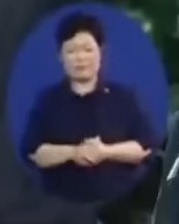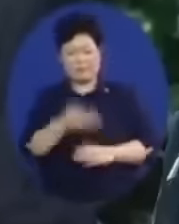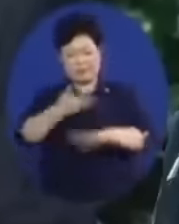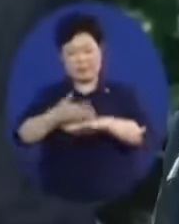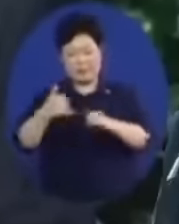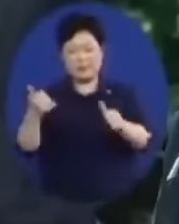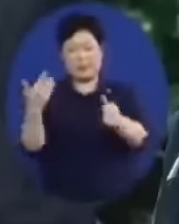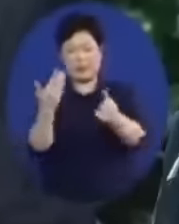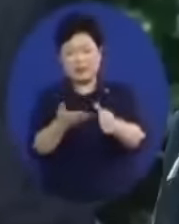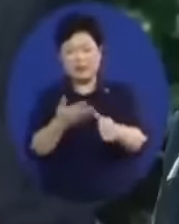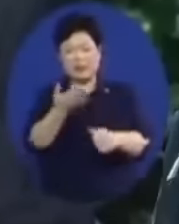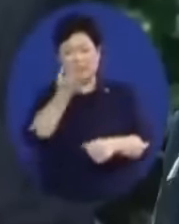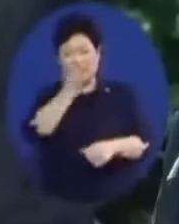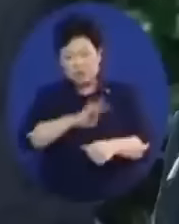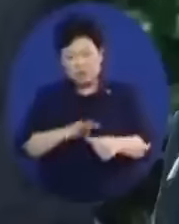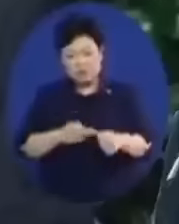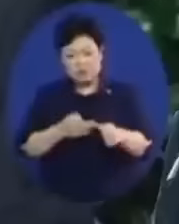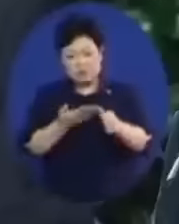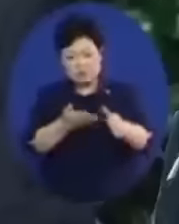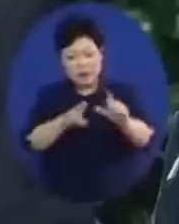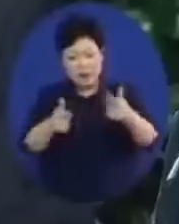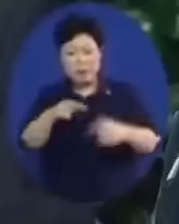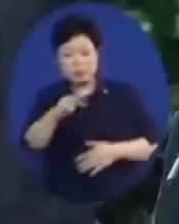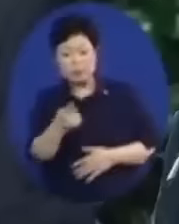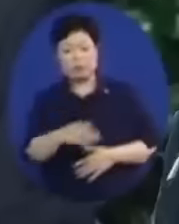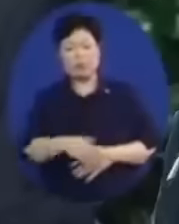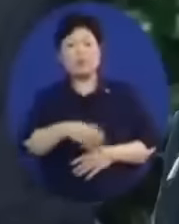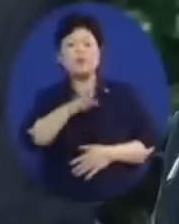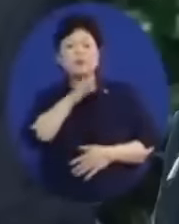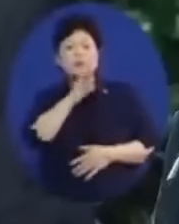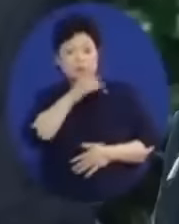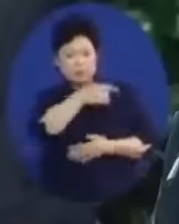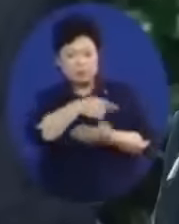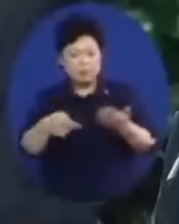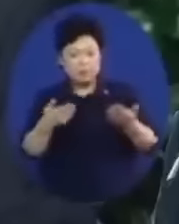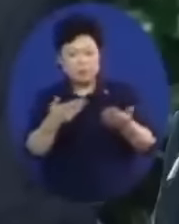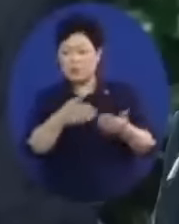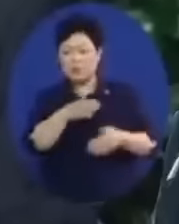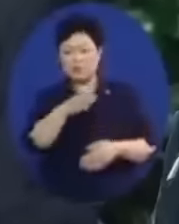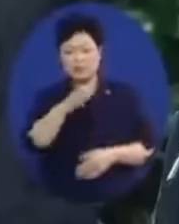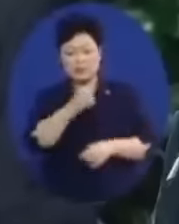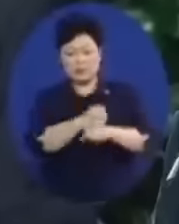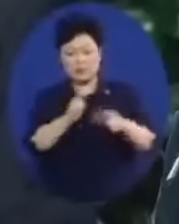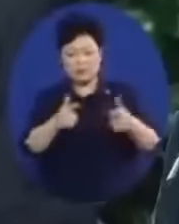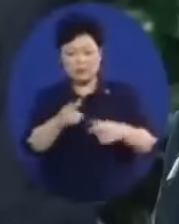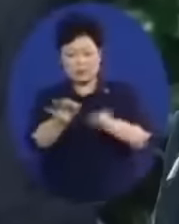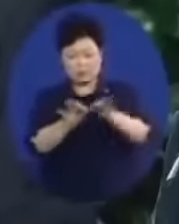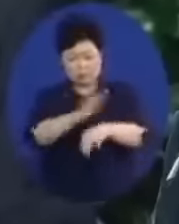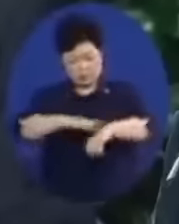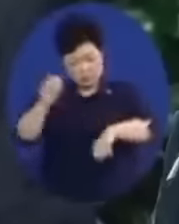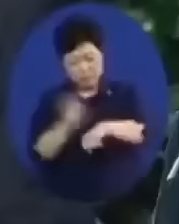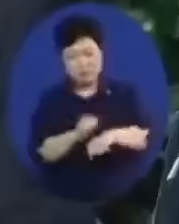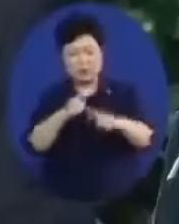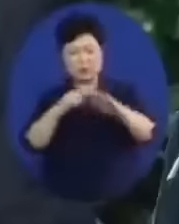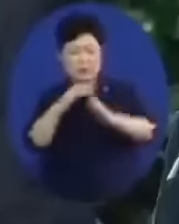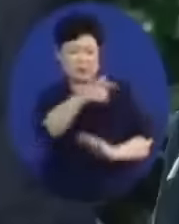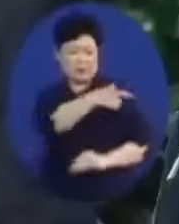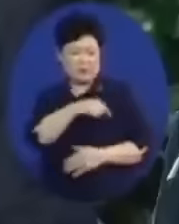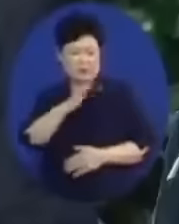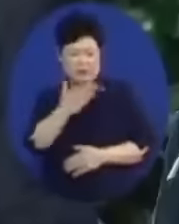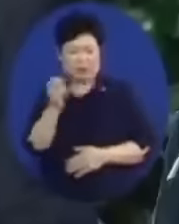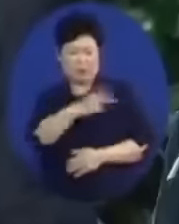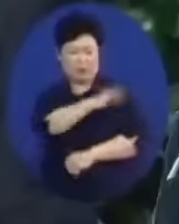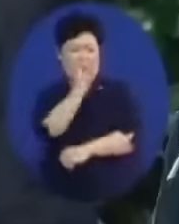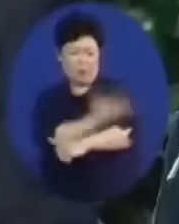남에게 불이익을 갖다 주지 않아도 굉장히 장사가 잘 되고 축복을 받아서 교회 집사가 되고